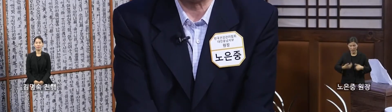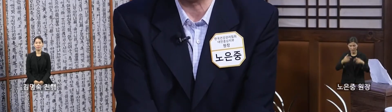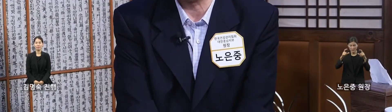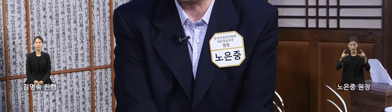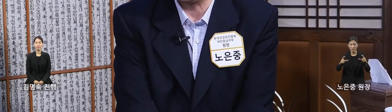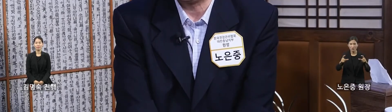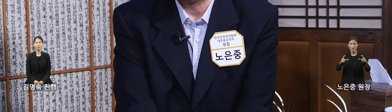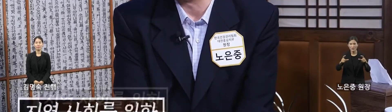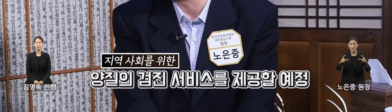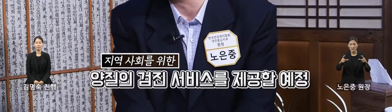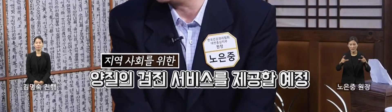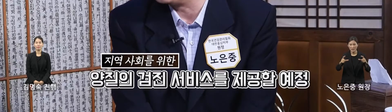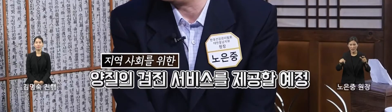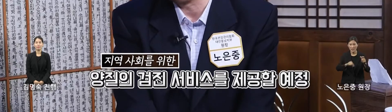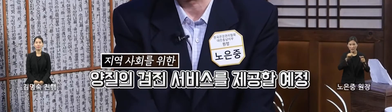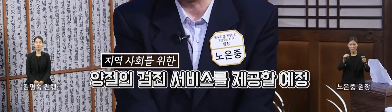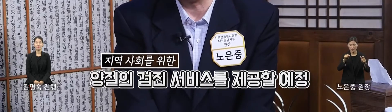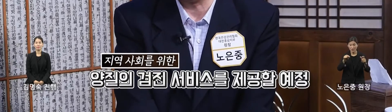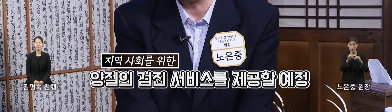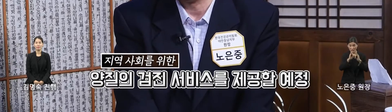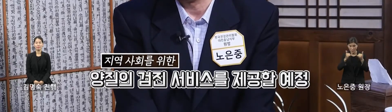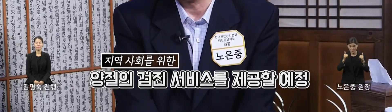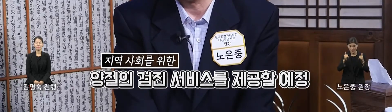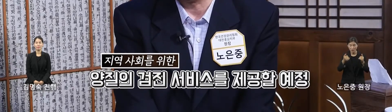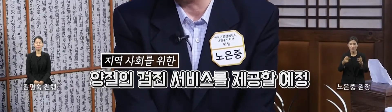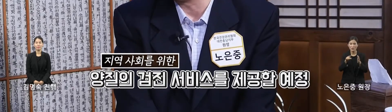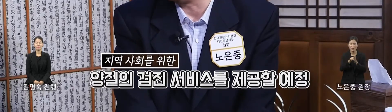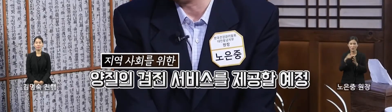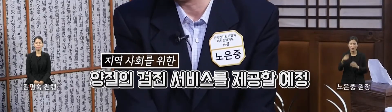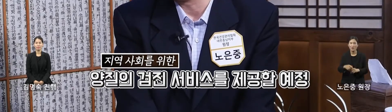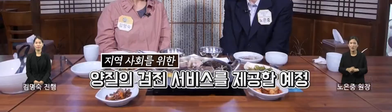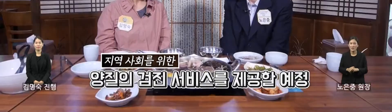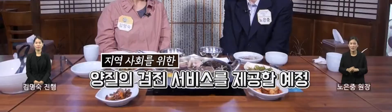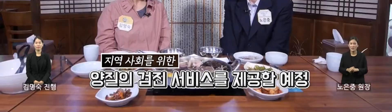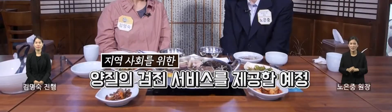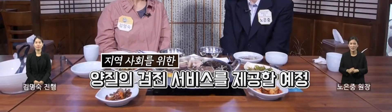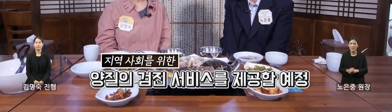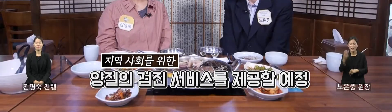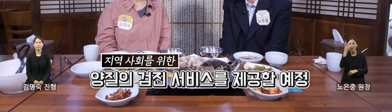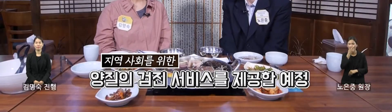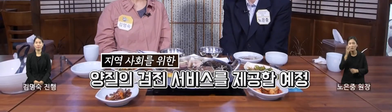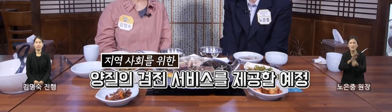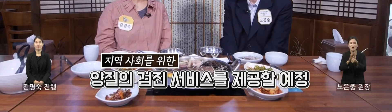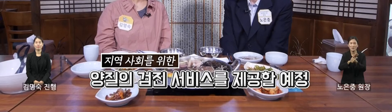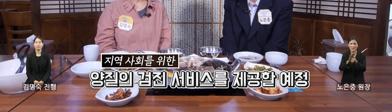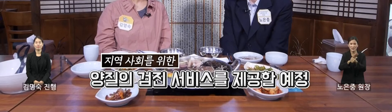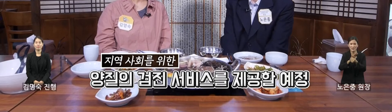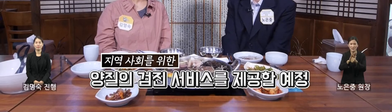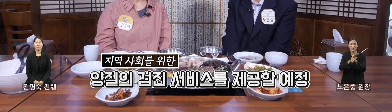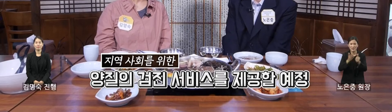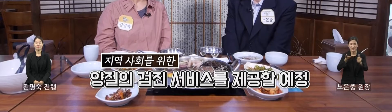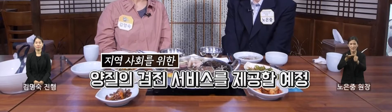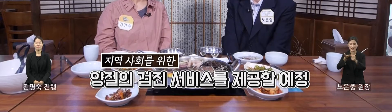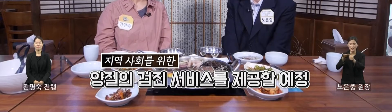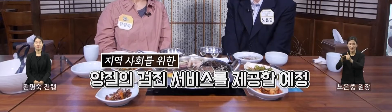대전 충남 이제 지역사회 주민들을 위해서 이제 그 양질의 검진 서비스를 제공을 해서 다시